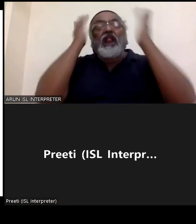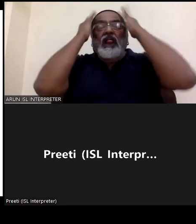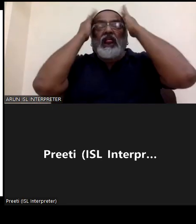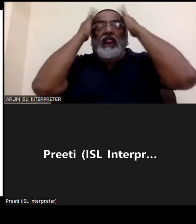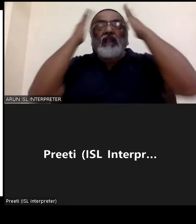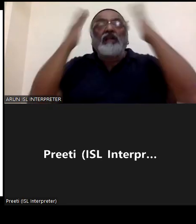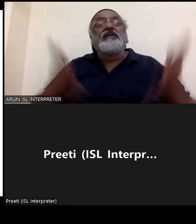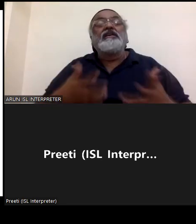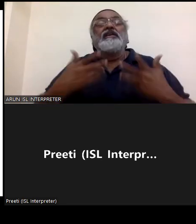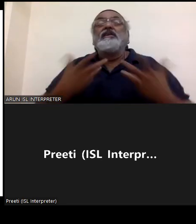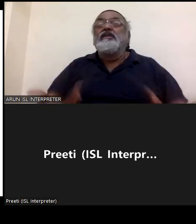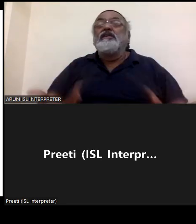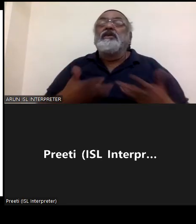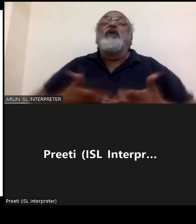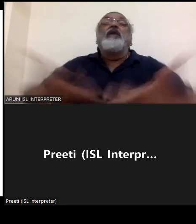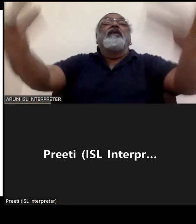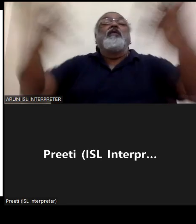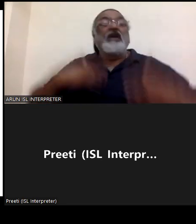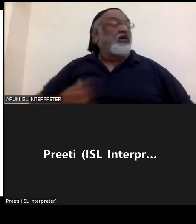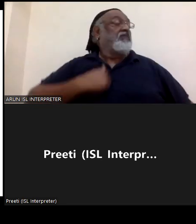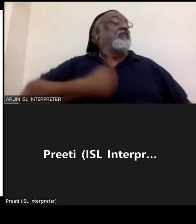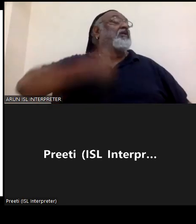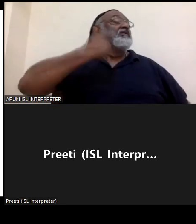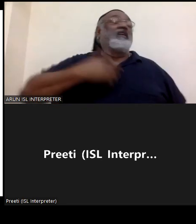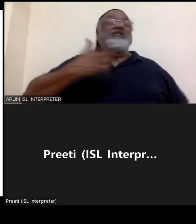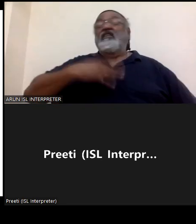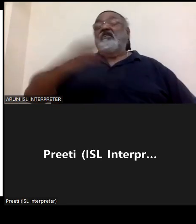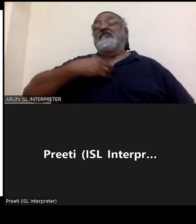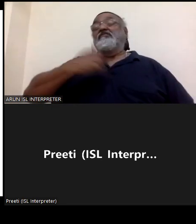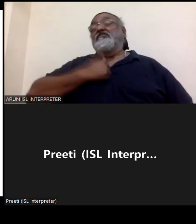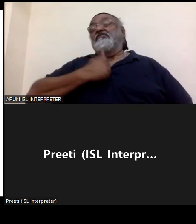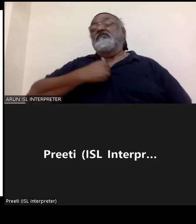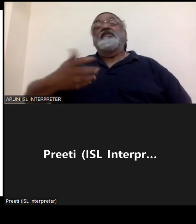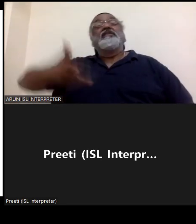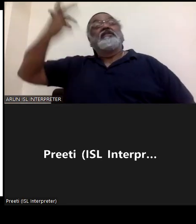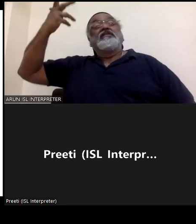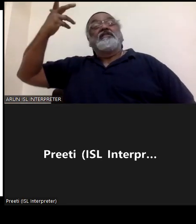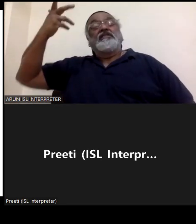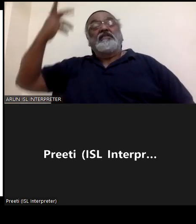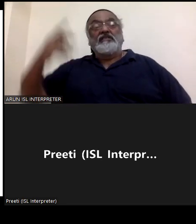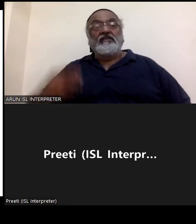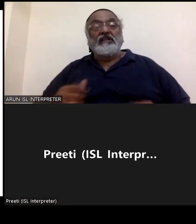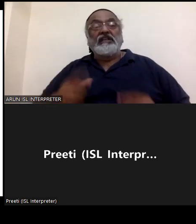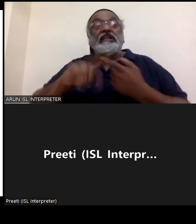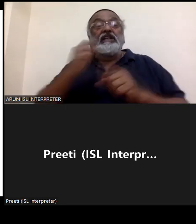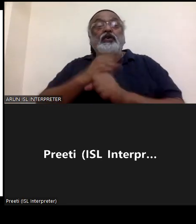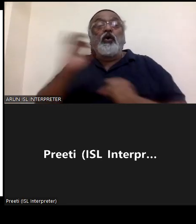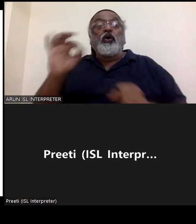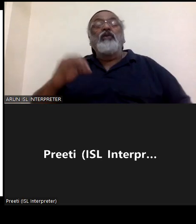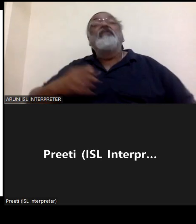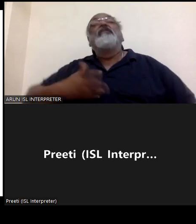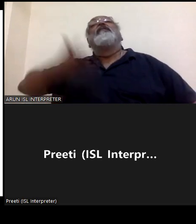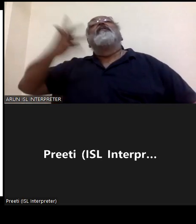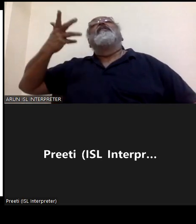देन इट्स डूम टू फेल। आप अपने ओहदे को लेकर अगर वहां जाएंगे और अपनी